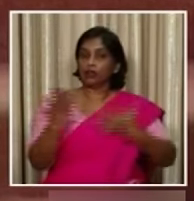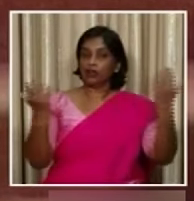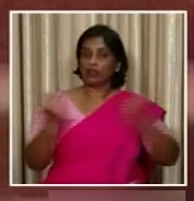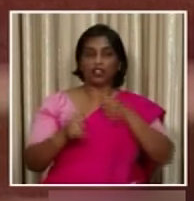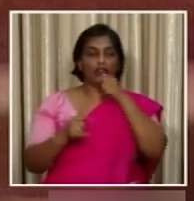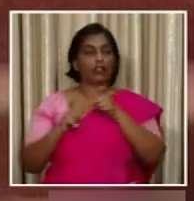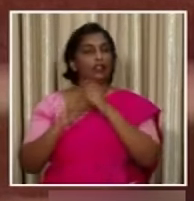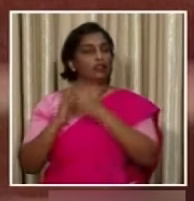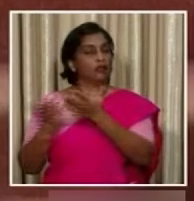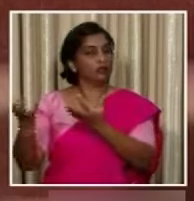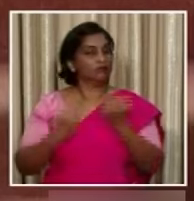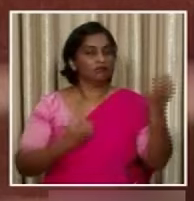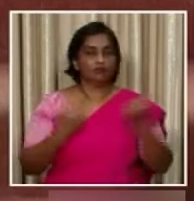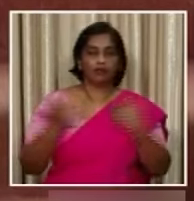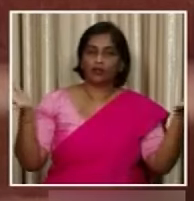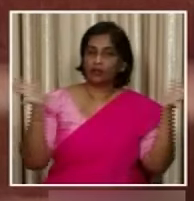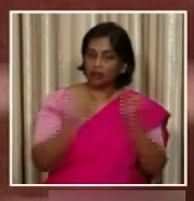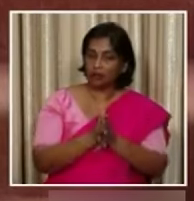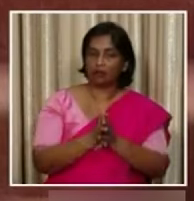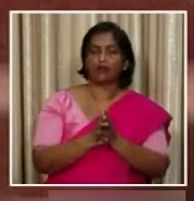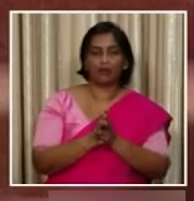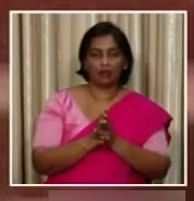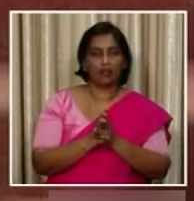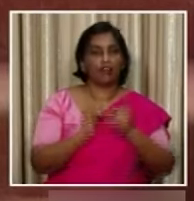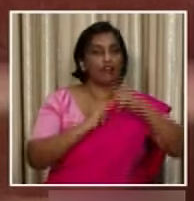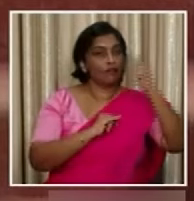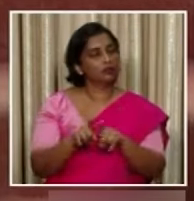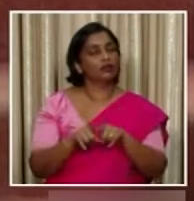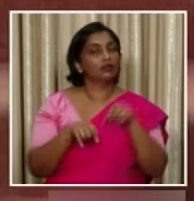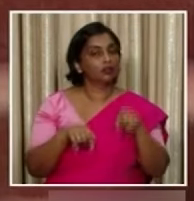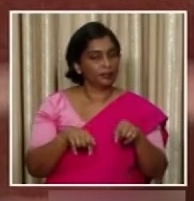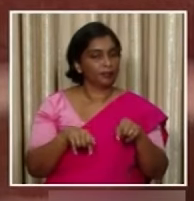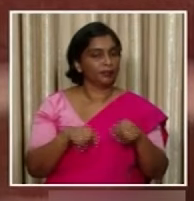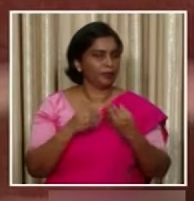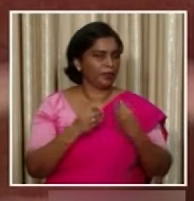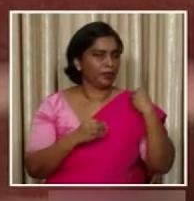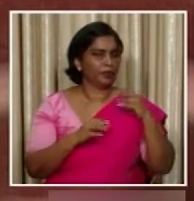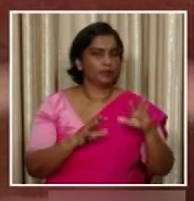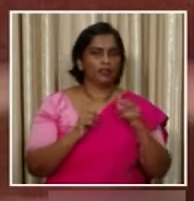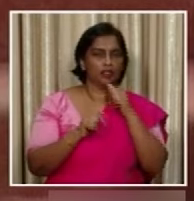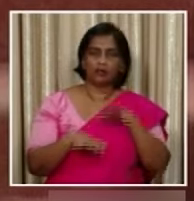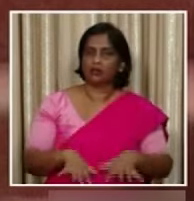වාරිමාර්ග අමාත්‍යාංශයේ වාර්තා අරගෙන එක තැනකට එන්න බැරි වුණාම විශ්වවිද්‍යාලවලට දීලා මේ මෑතකදී ඇති වෙච්ච